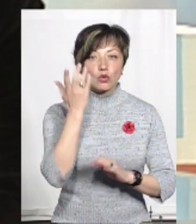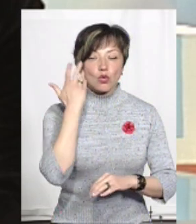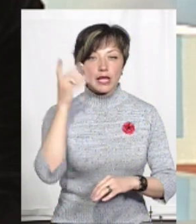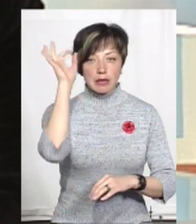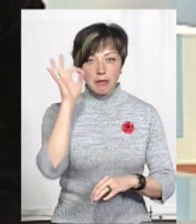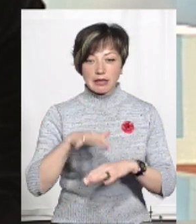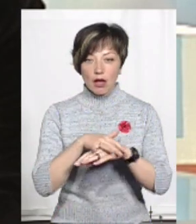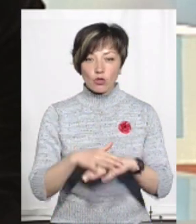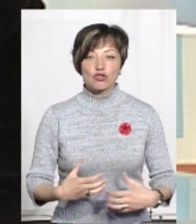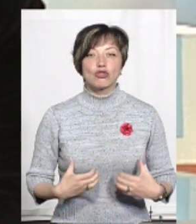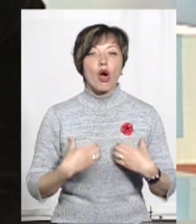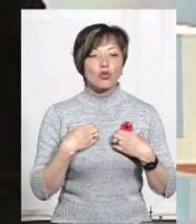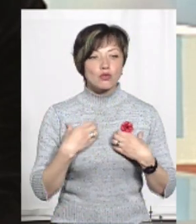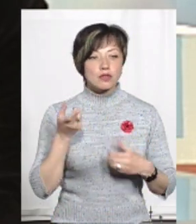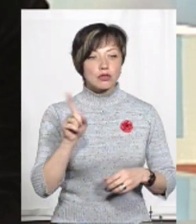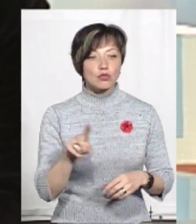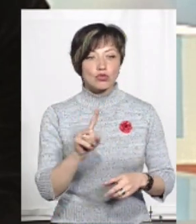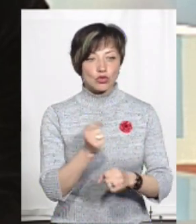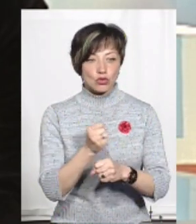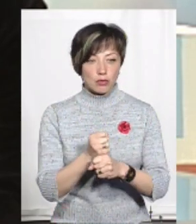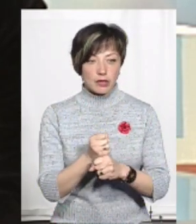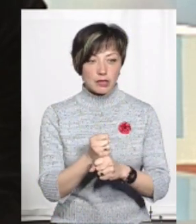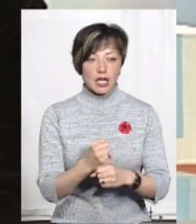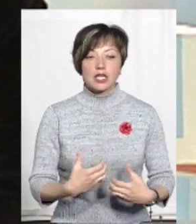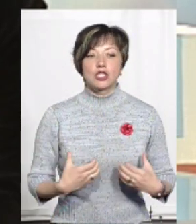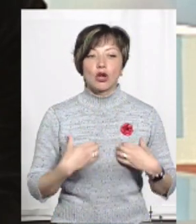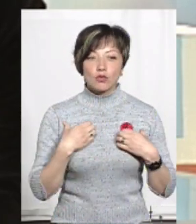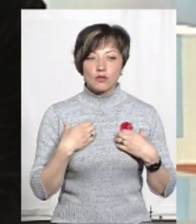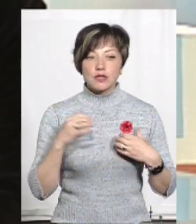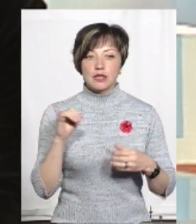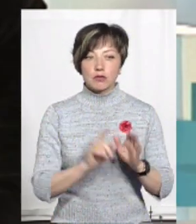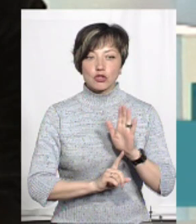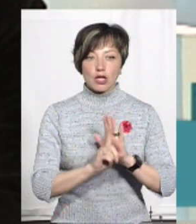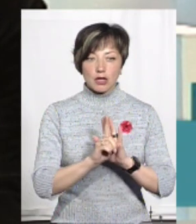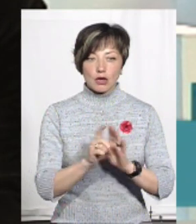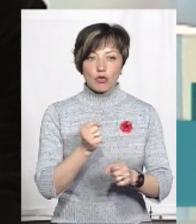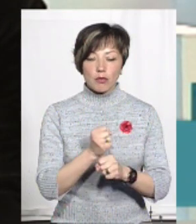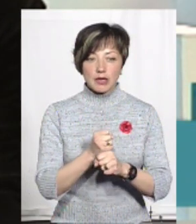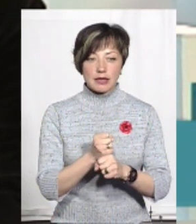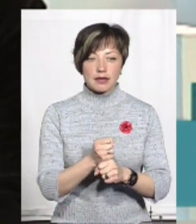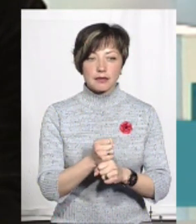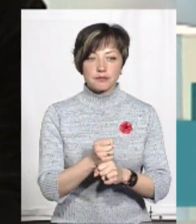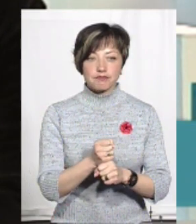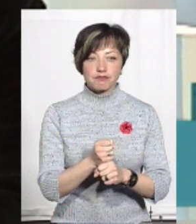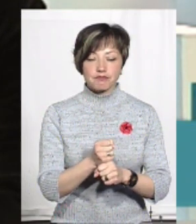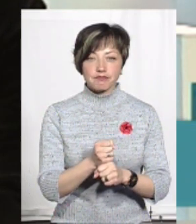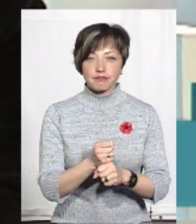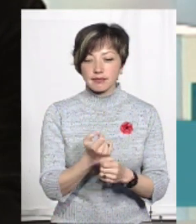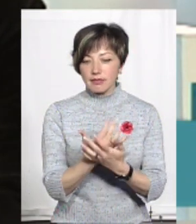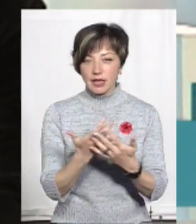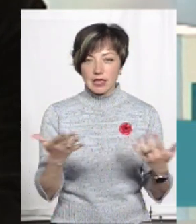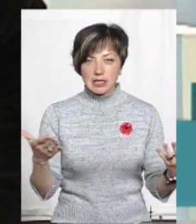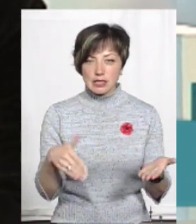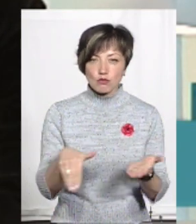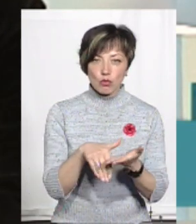як німецький народ вжахнувся тому, що вони зробили. Вжахнувся, і вони почали робити шляхи для того, щоб